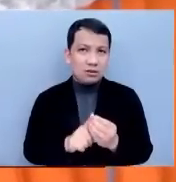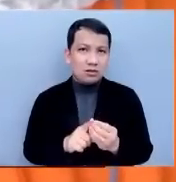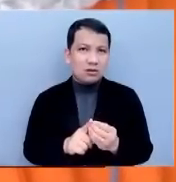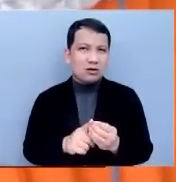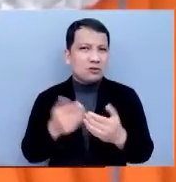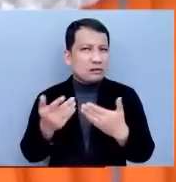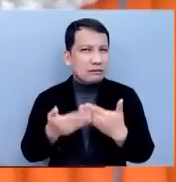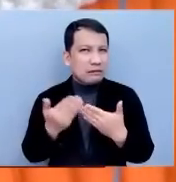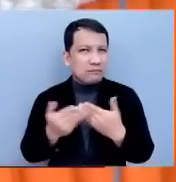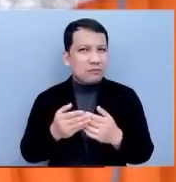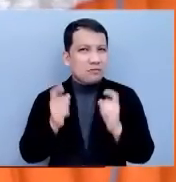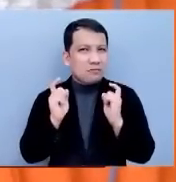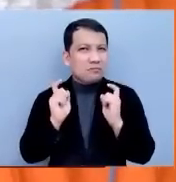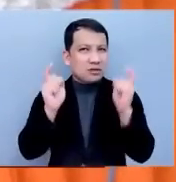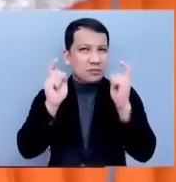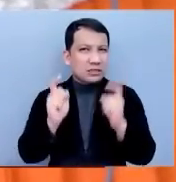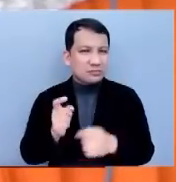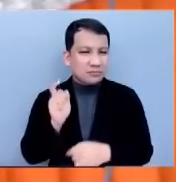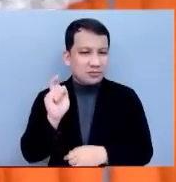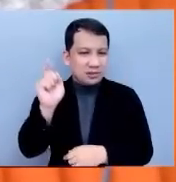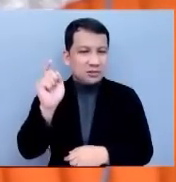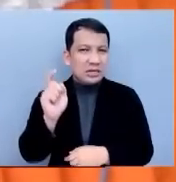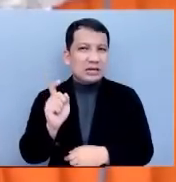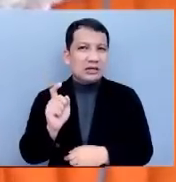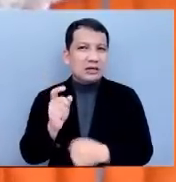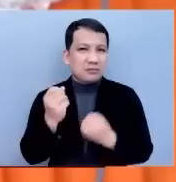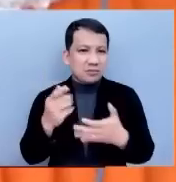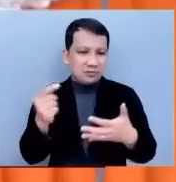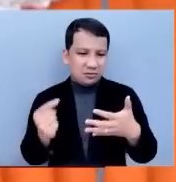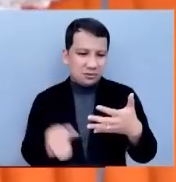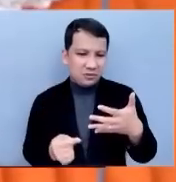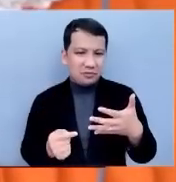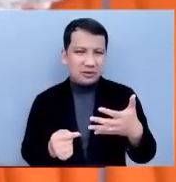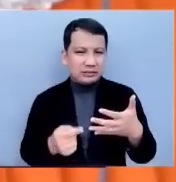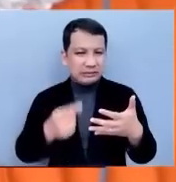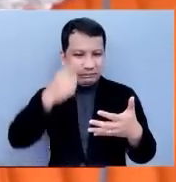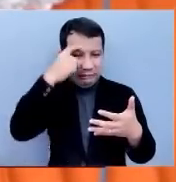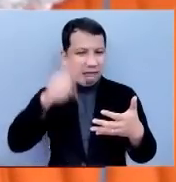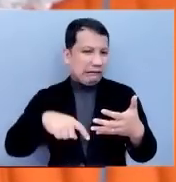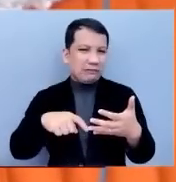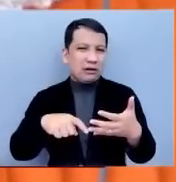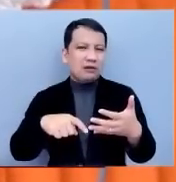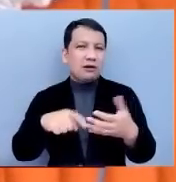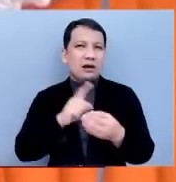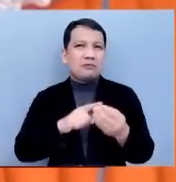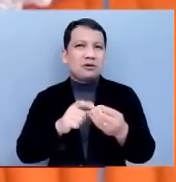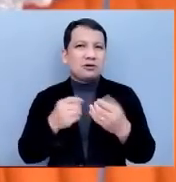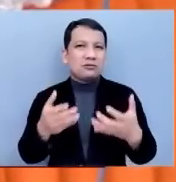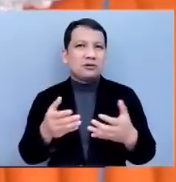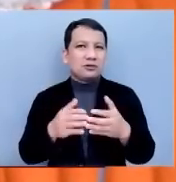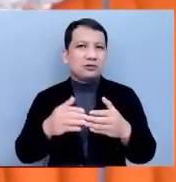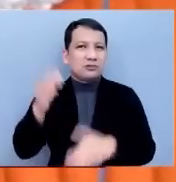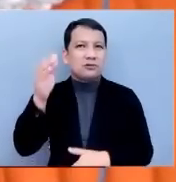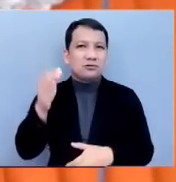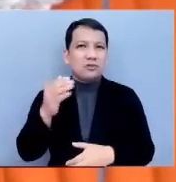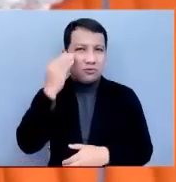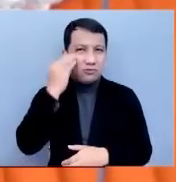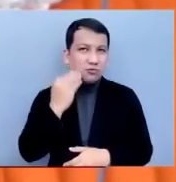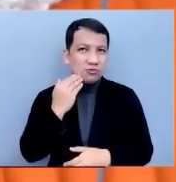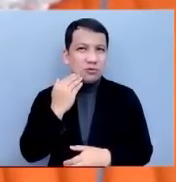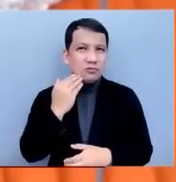masyadong hinog sa pilit. At marami akong hindi naintindihan at marami higit pa duda at